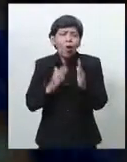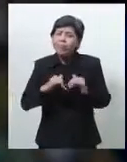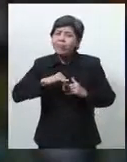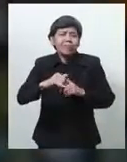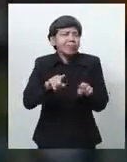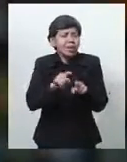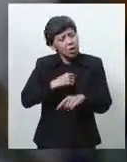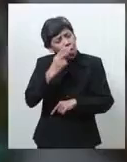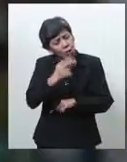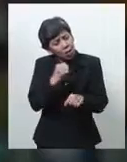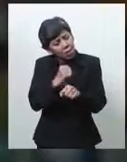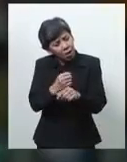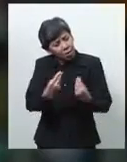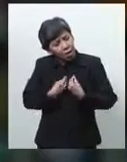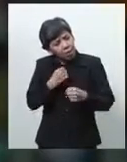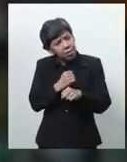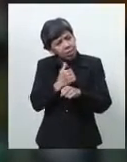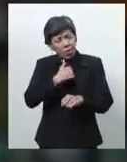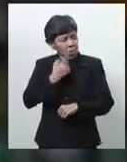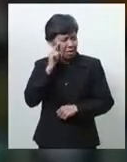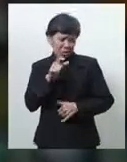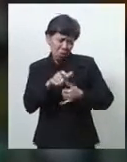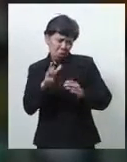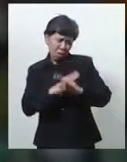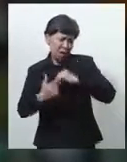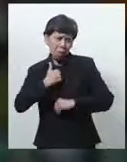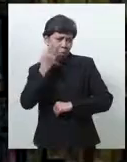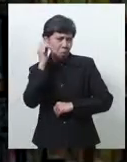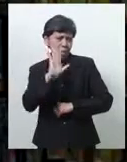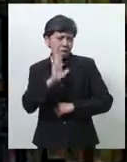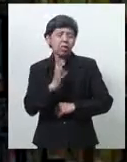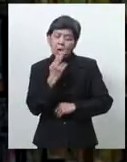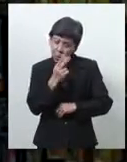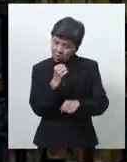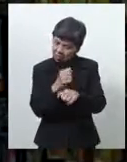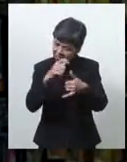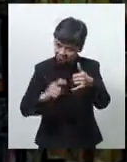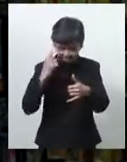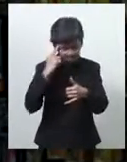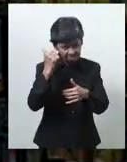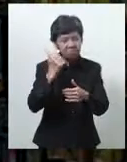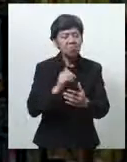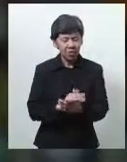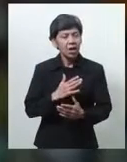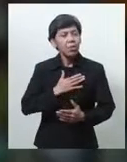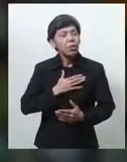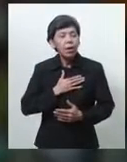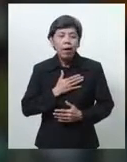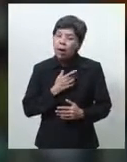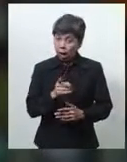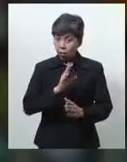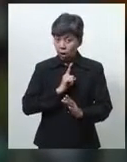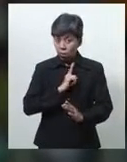มมองเขาที่ว่าเขาทำอะไรผมได้ไหมผมไม่ได้มองว่าความแตกต่างเรื่องความพิการผมไม่ได้มองตรงนั้นผมแ